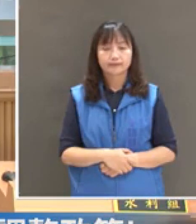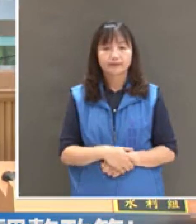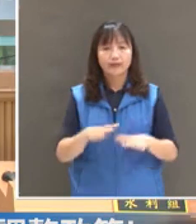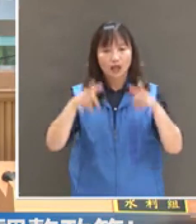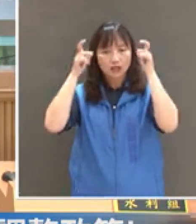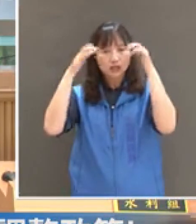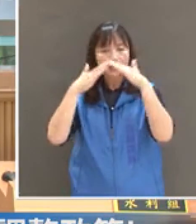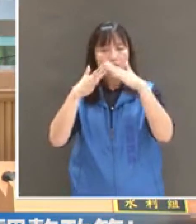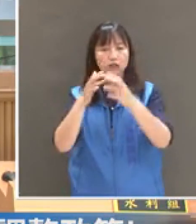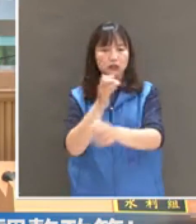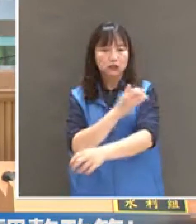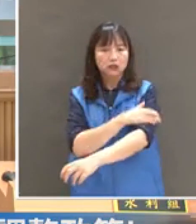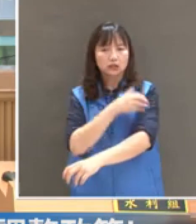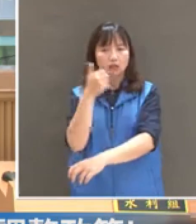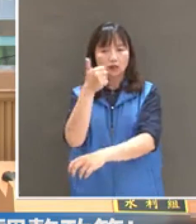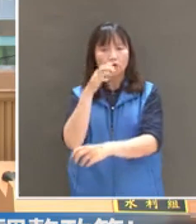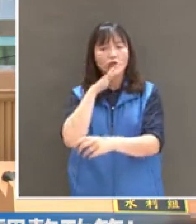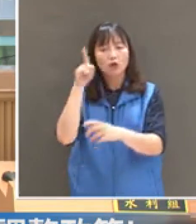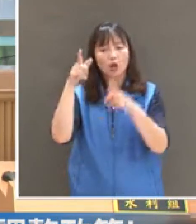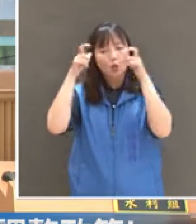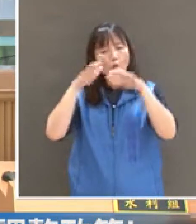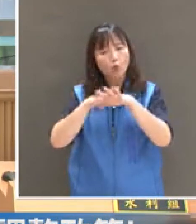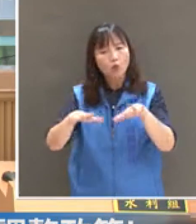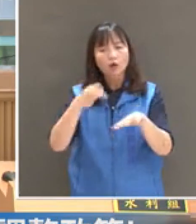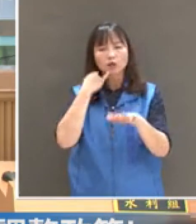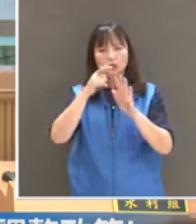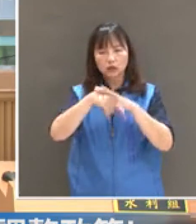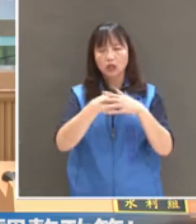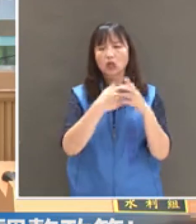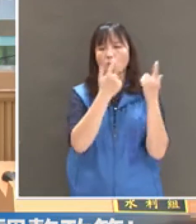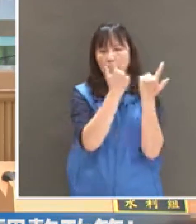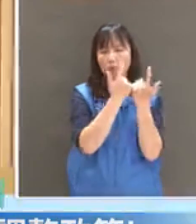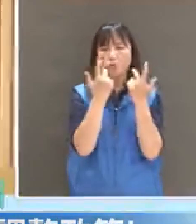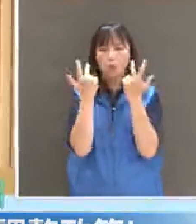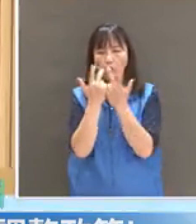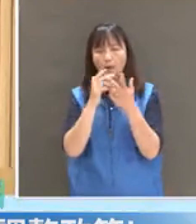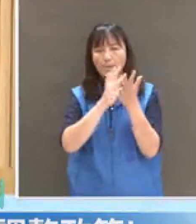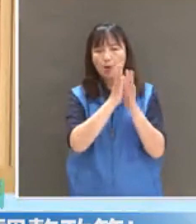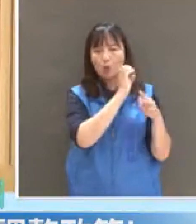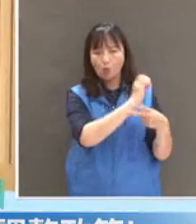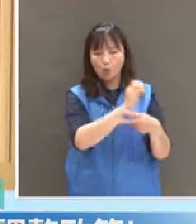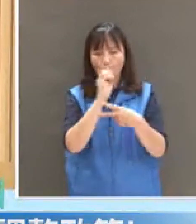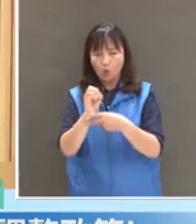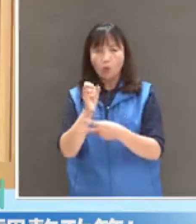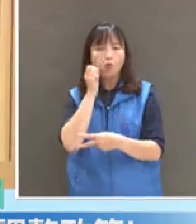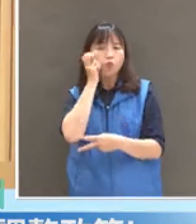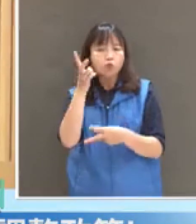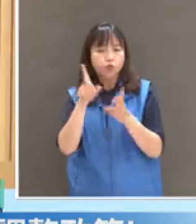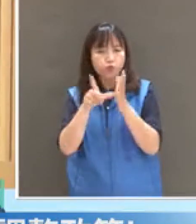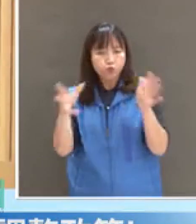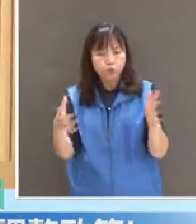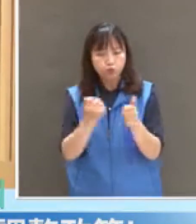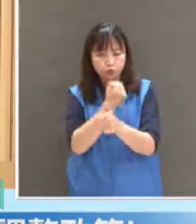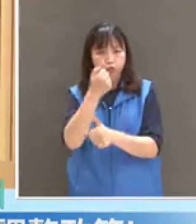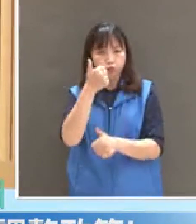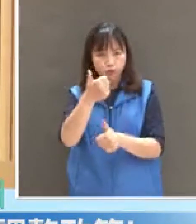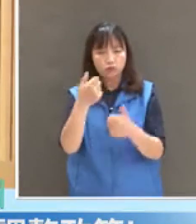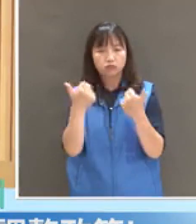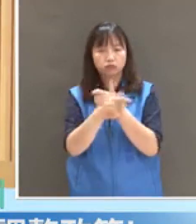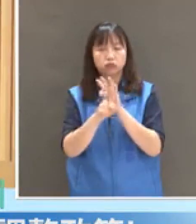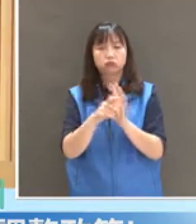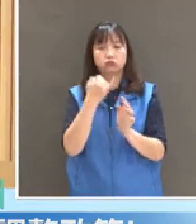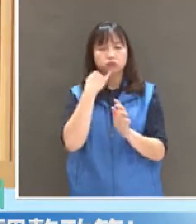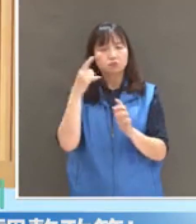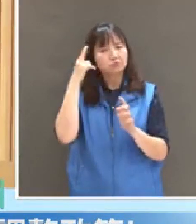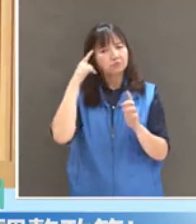高雄市长陈其迈说，高雄安全了，只等双北清零才算台湾两个月内有控制好疫情。那新北怎么回